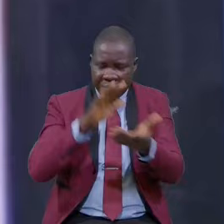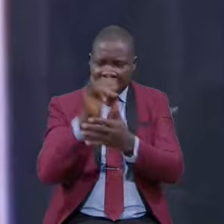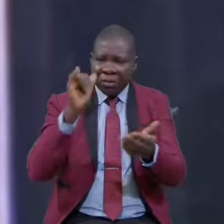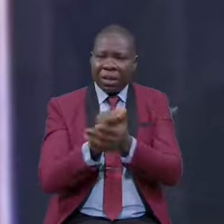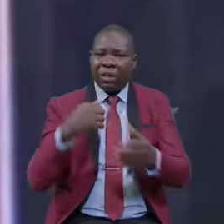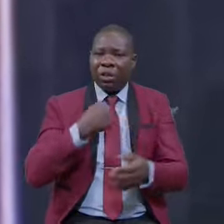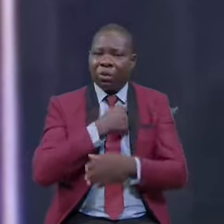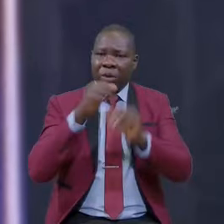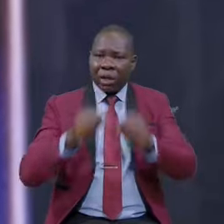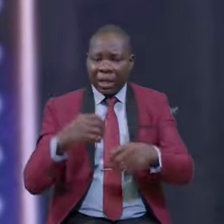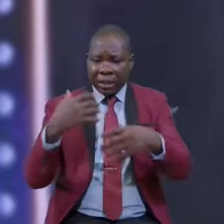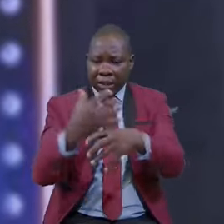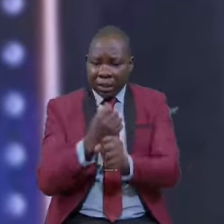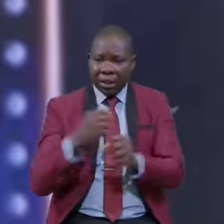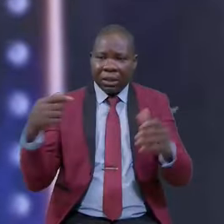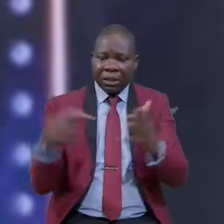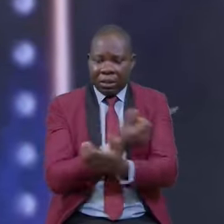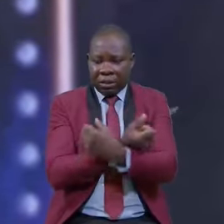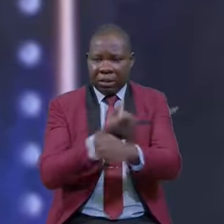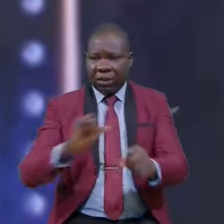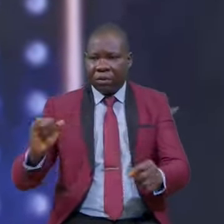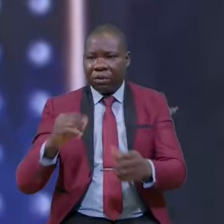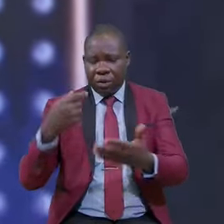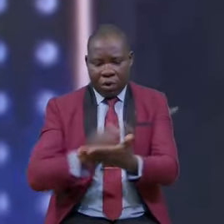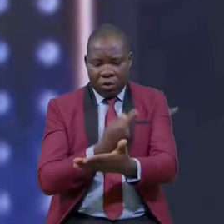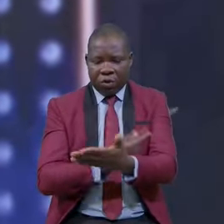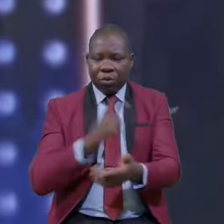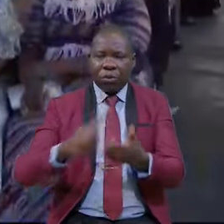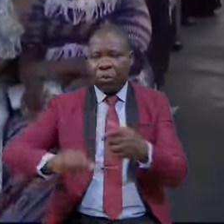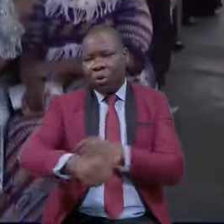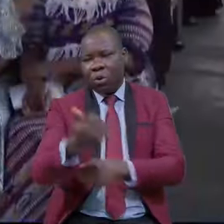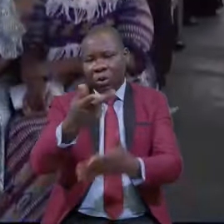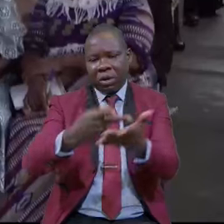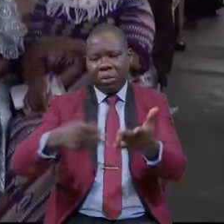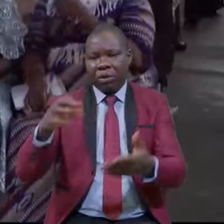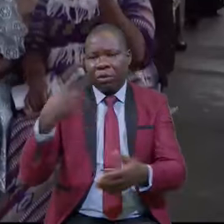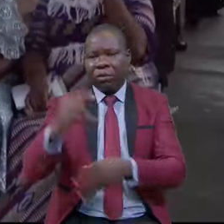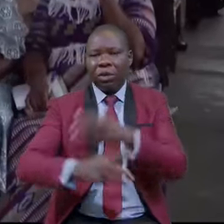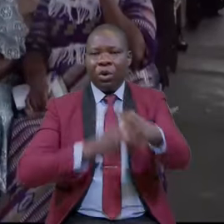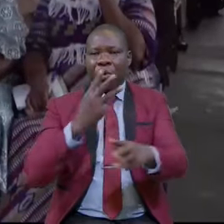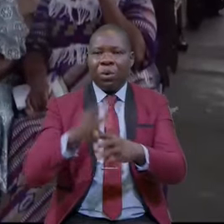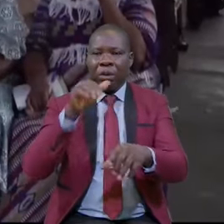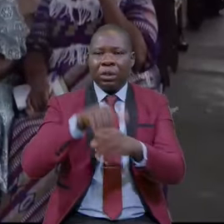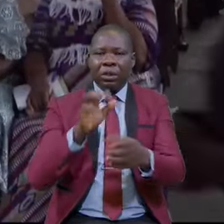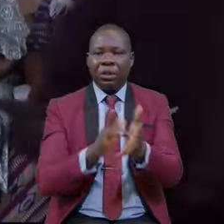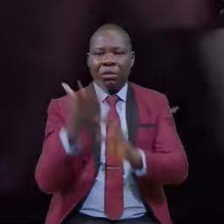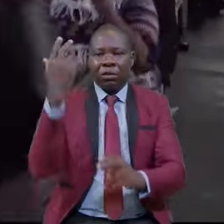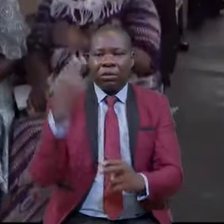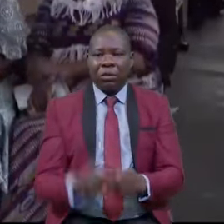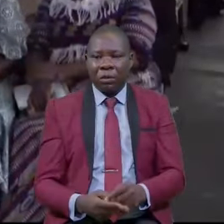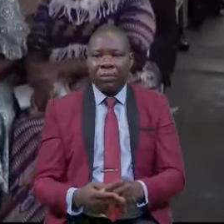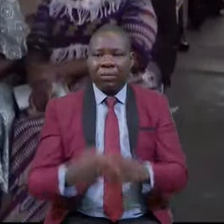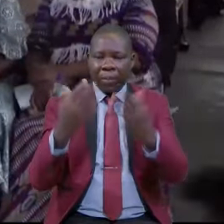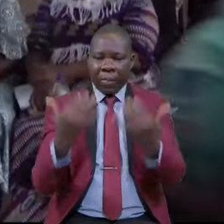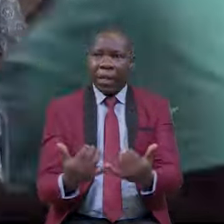pouvons porter cet évangile du salut dans le monde entier au nom de Jésus. Maintenant,